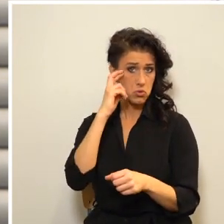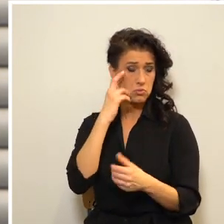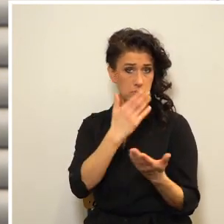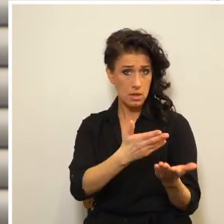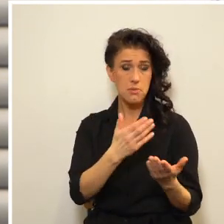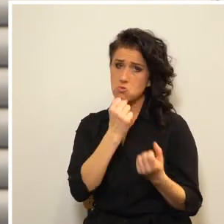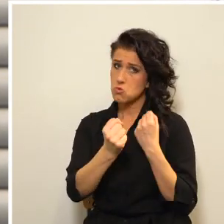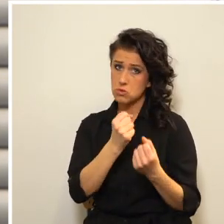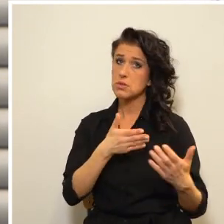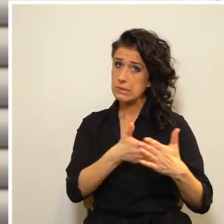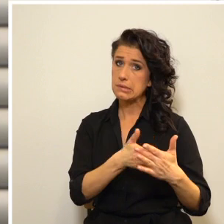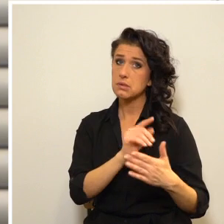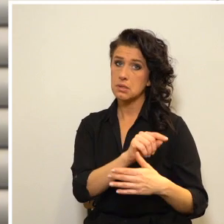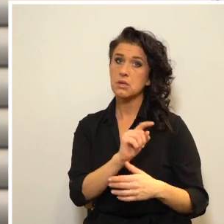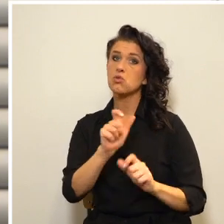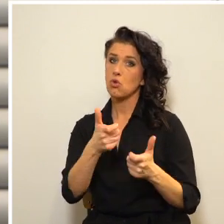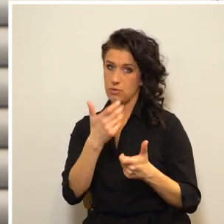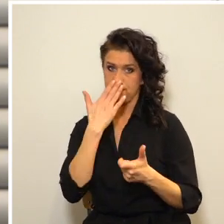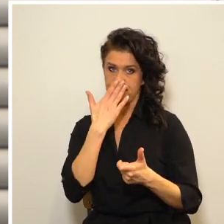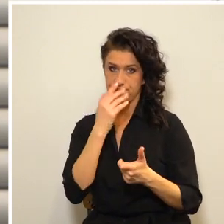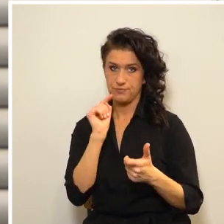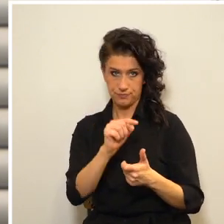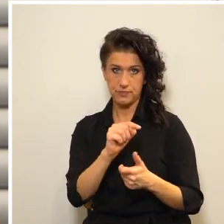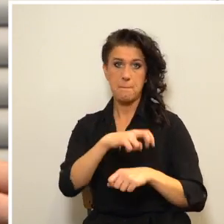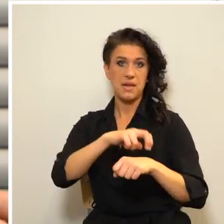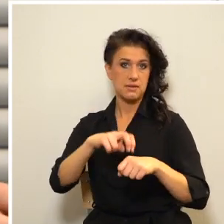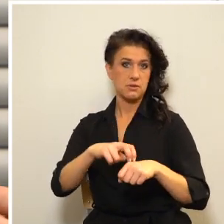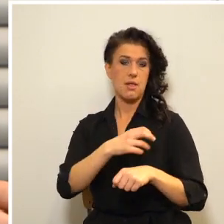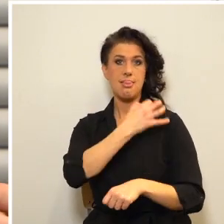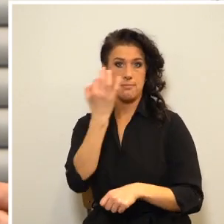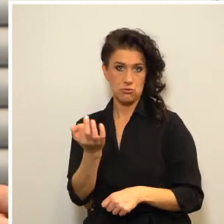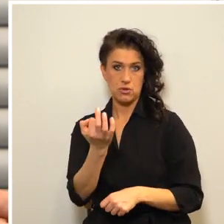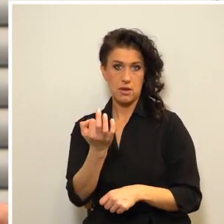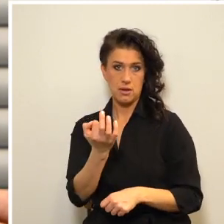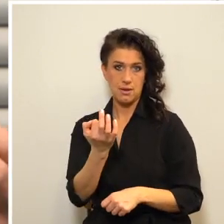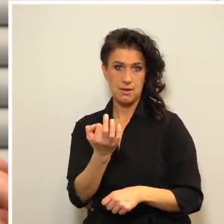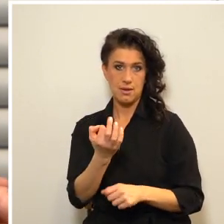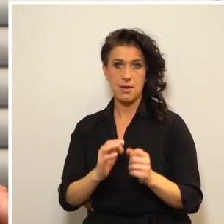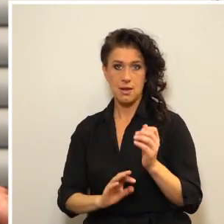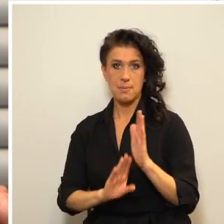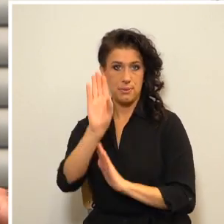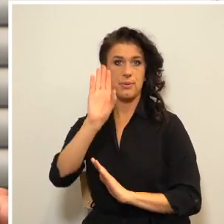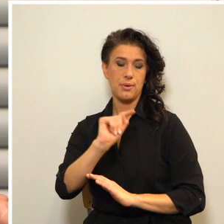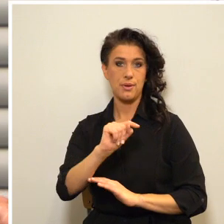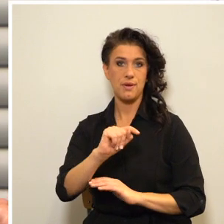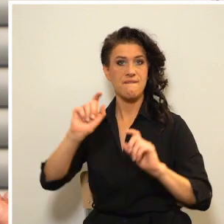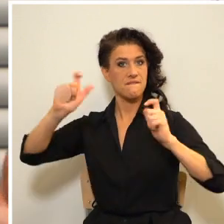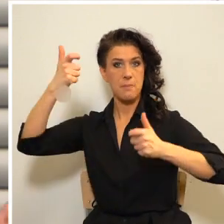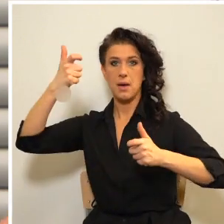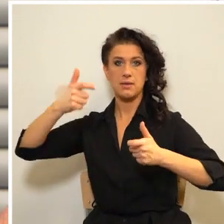trudniejszej ten punkt jest paradoksalny on polega na tym że medycyna jest coraz lepsza ratujemy pacjentów czy z wypadków samochodowych